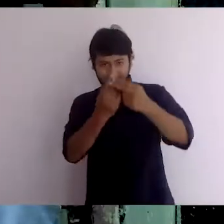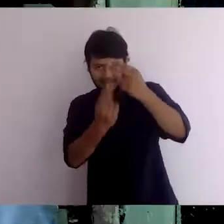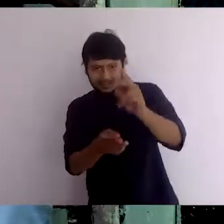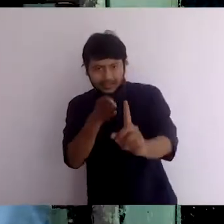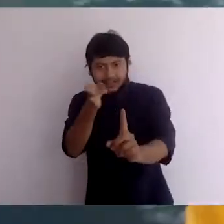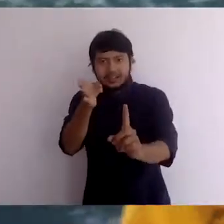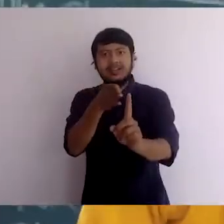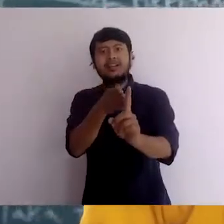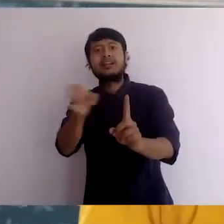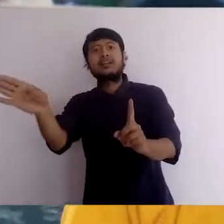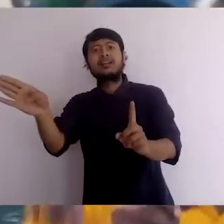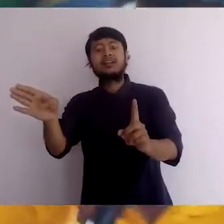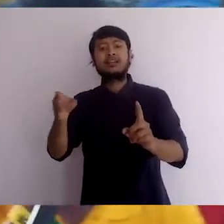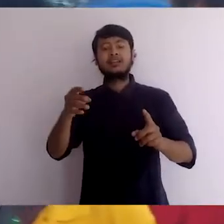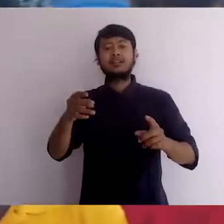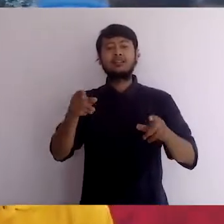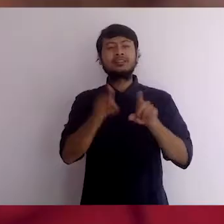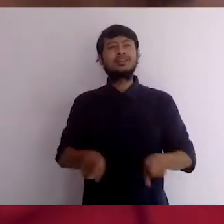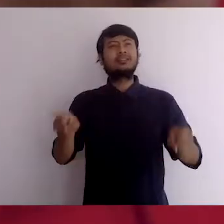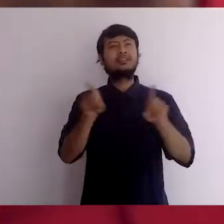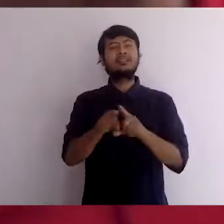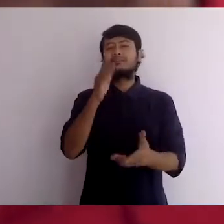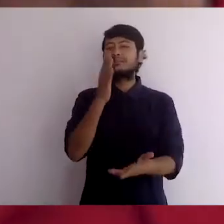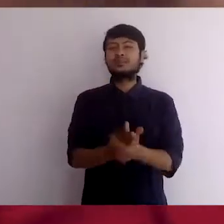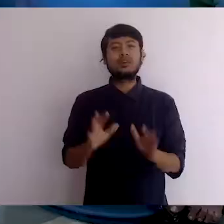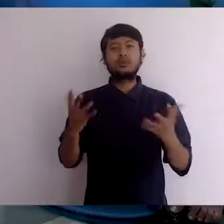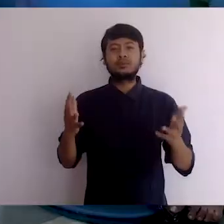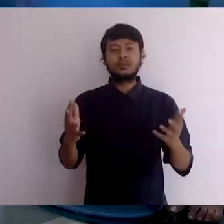मुझे कहना था कुछ और तू कर दिया स्टेरियो काम।